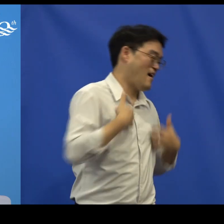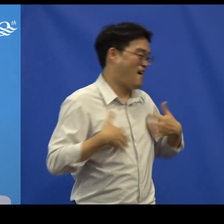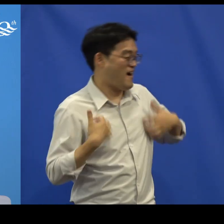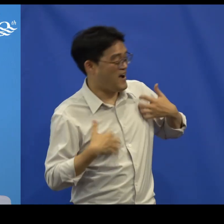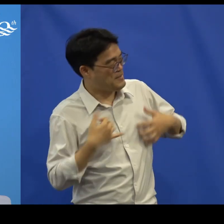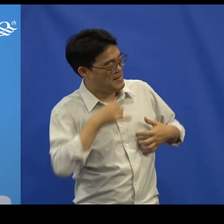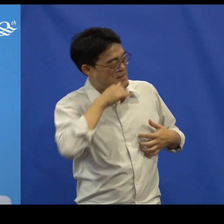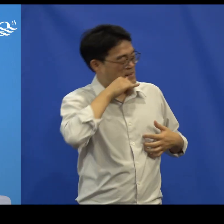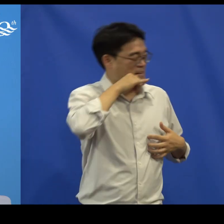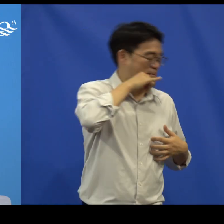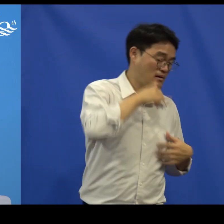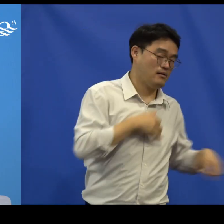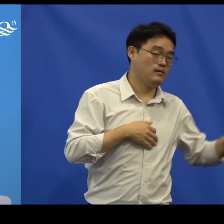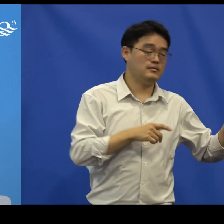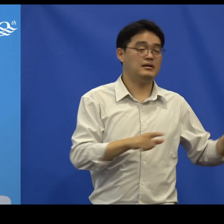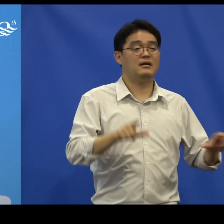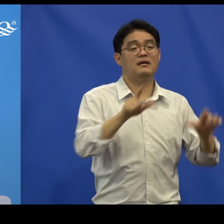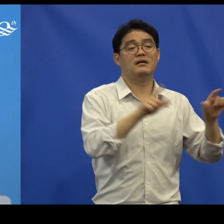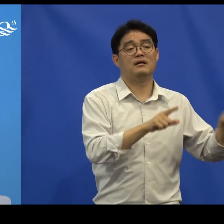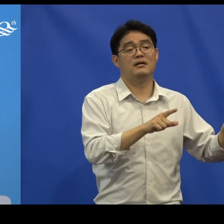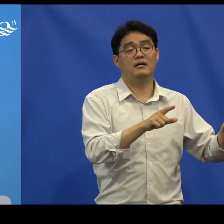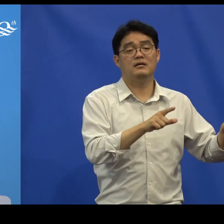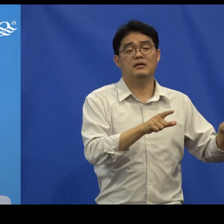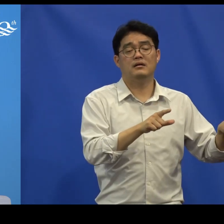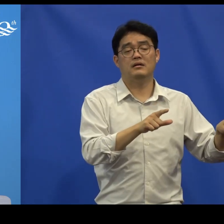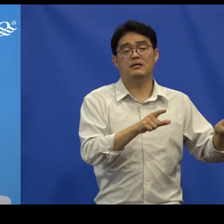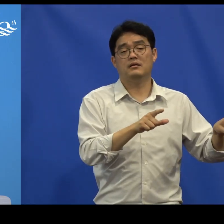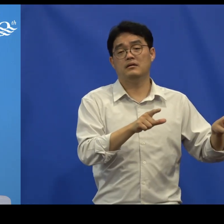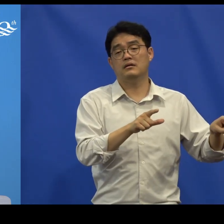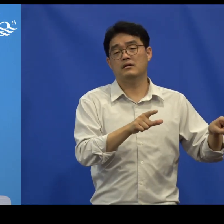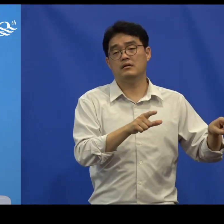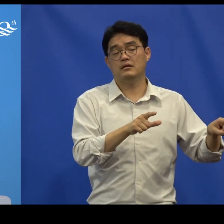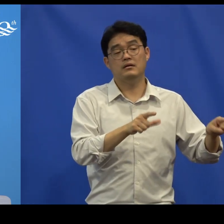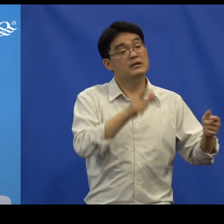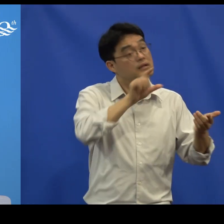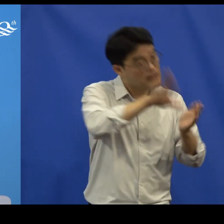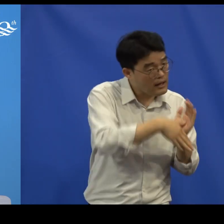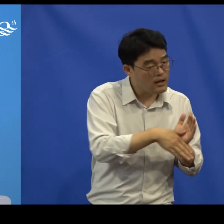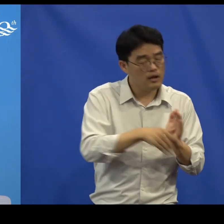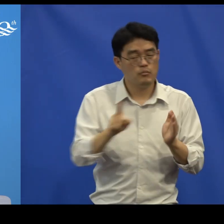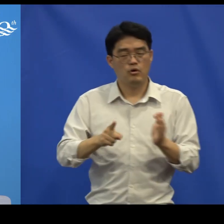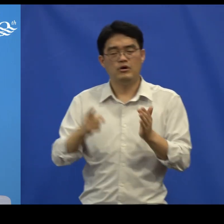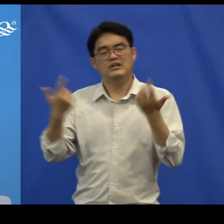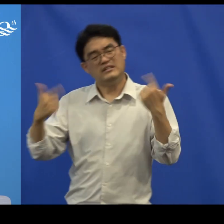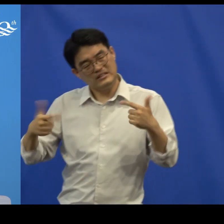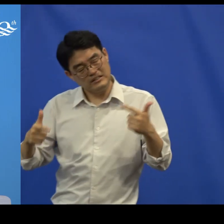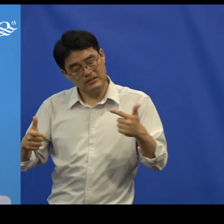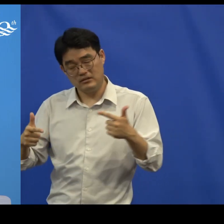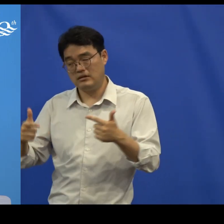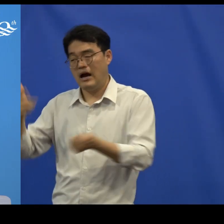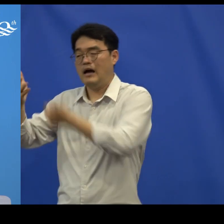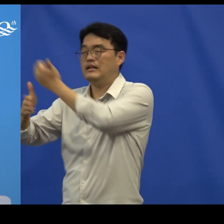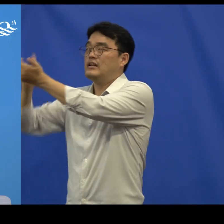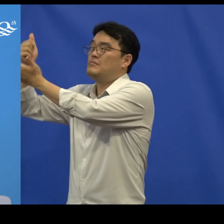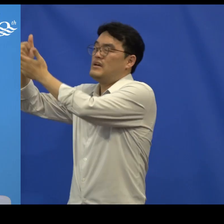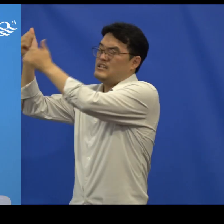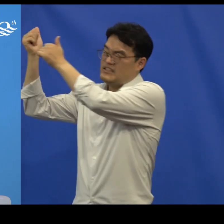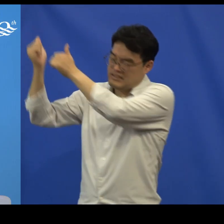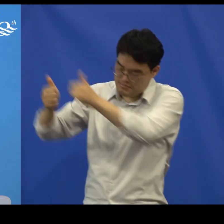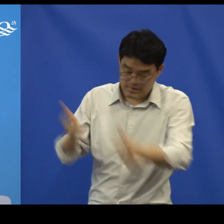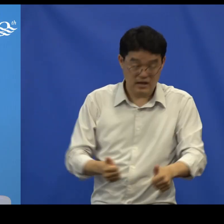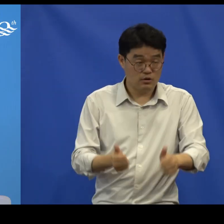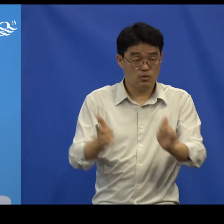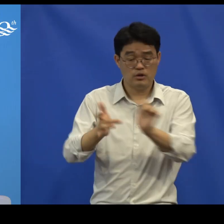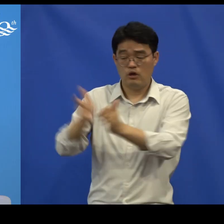주님이 오실 것을 염두에 두고 행동하라는 거예요. 늘 주님이 다시 오실 수 있다라고 하는 이 생각을 하고 준비된